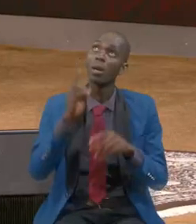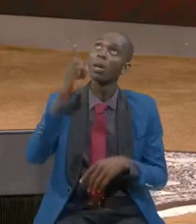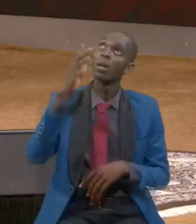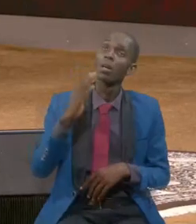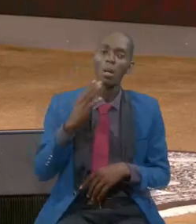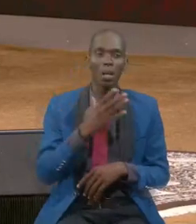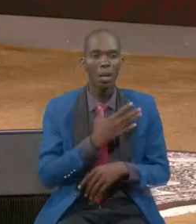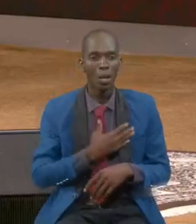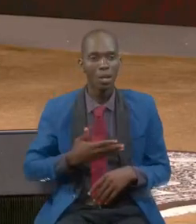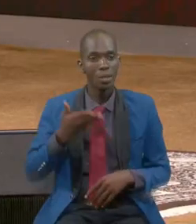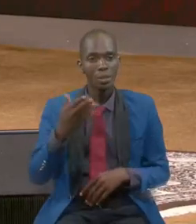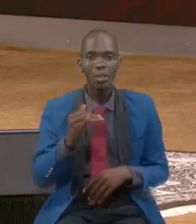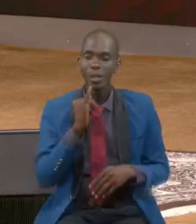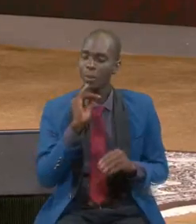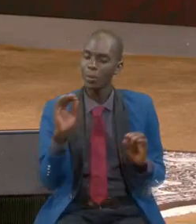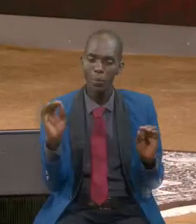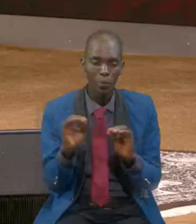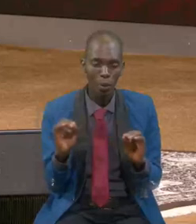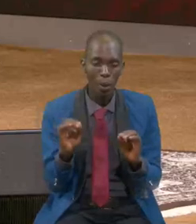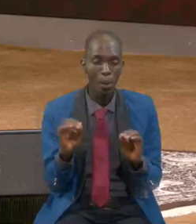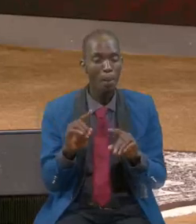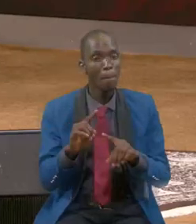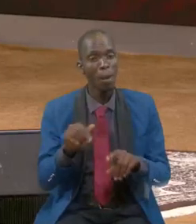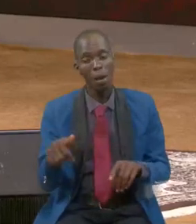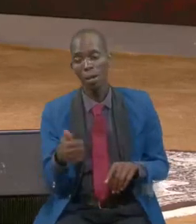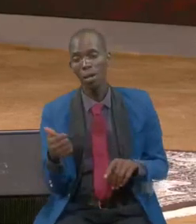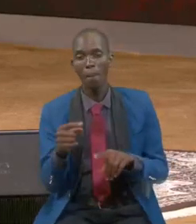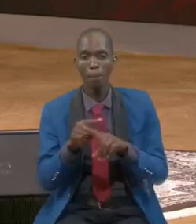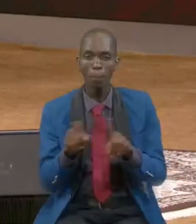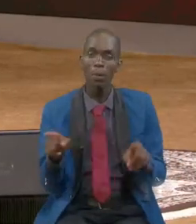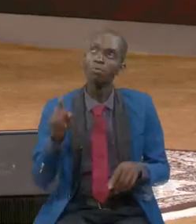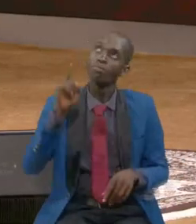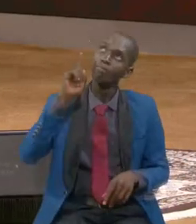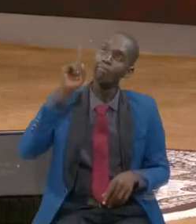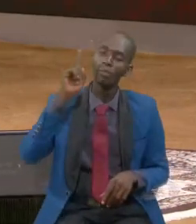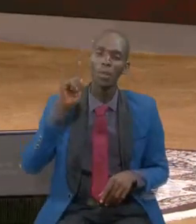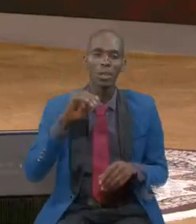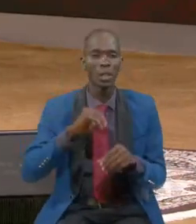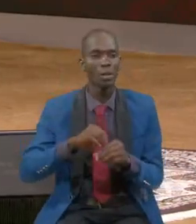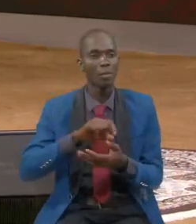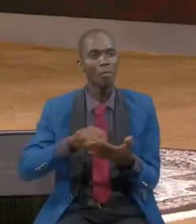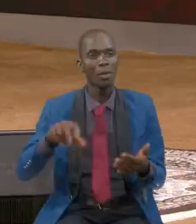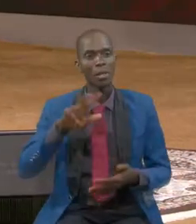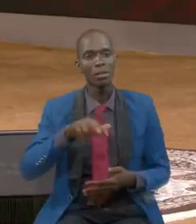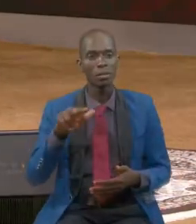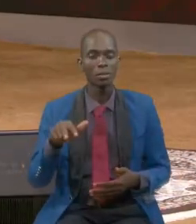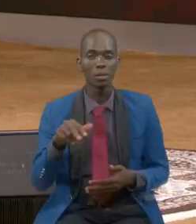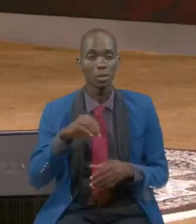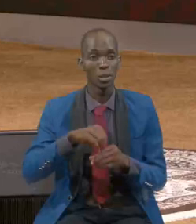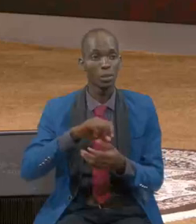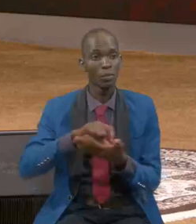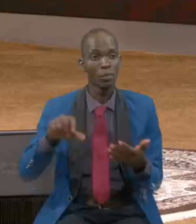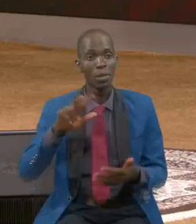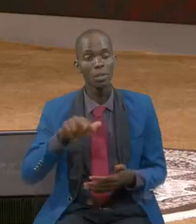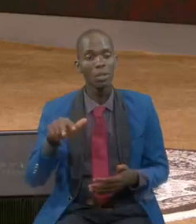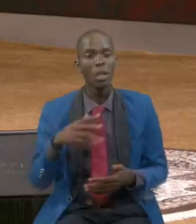unique et qu'il n'y en a point d'autre que lui. Verset